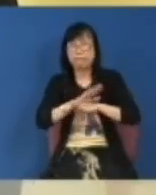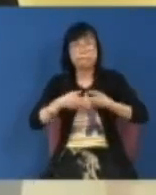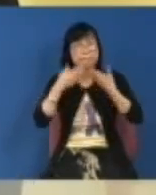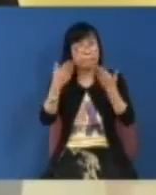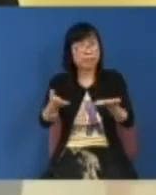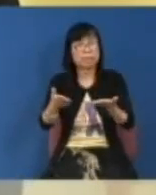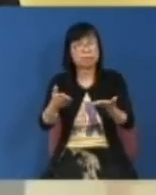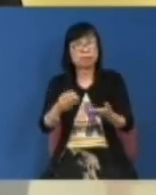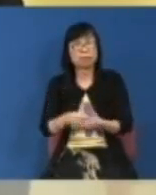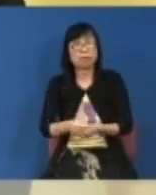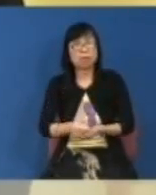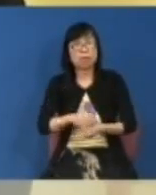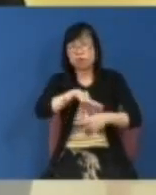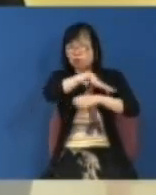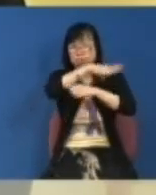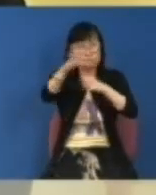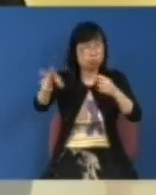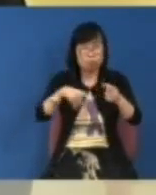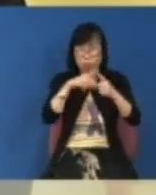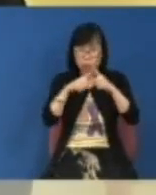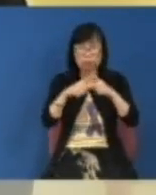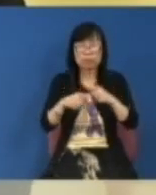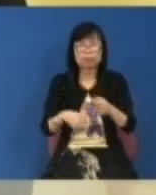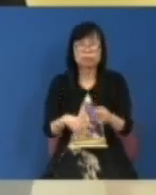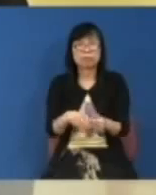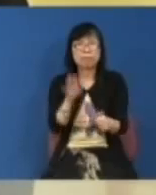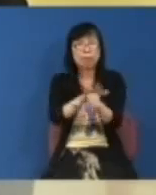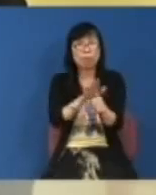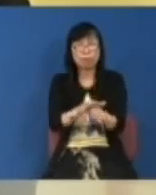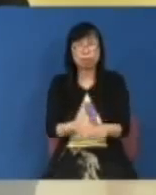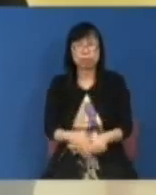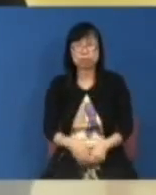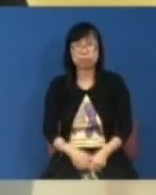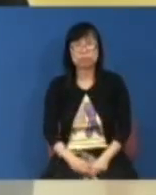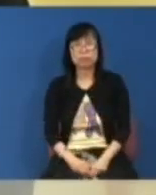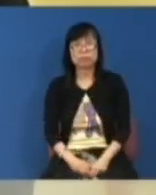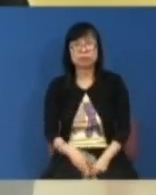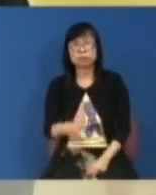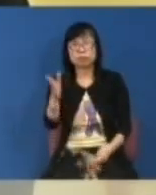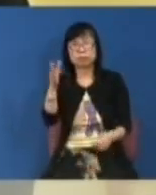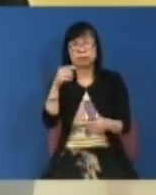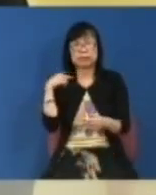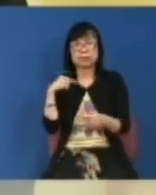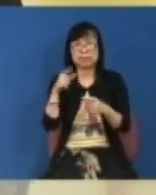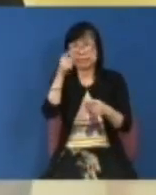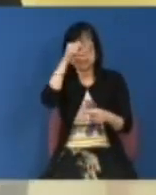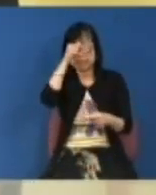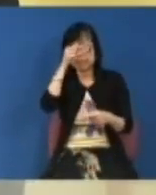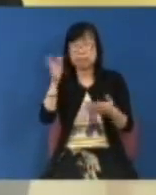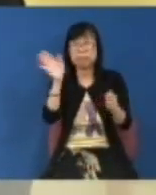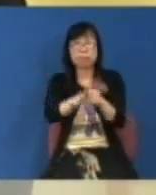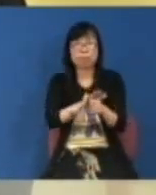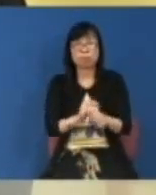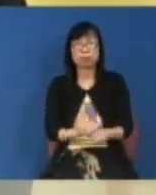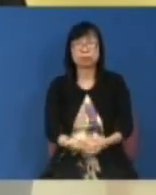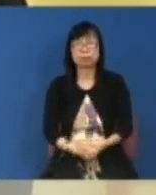咧？政府個醫保唔做，攞咗500亿都唔